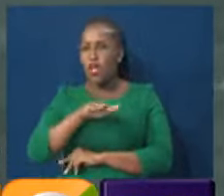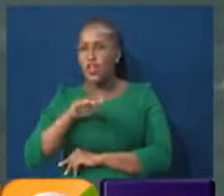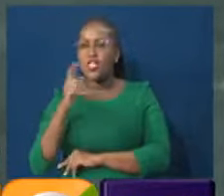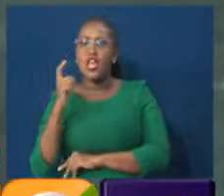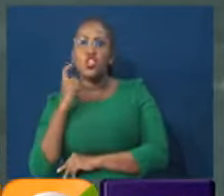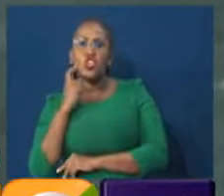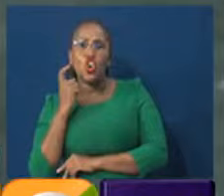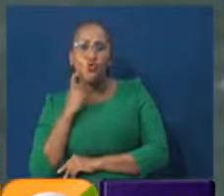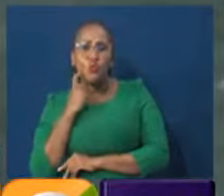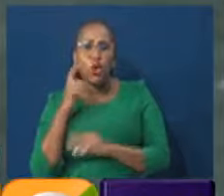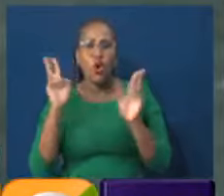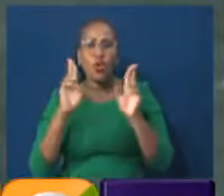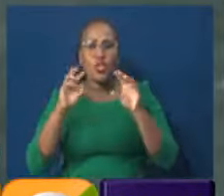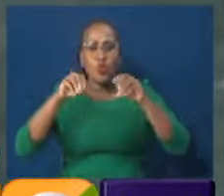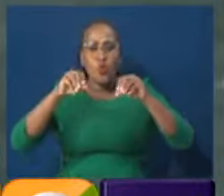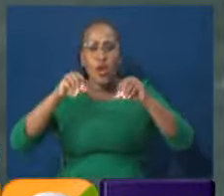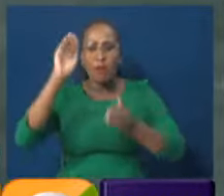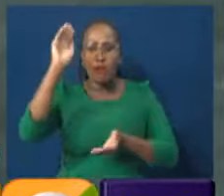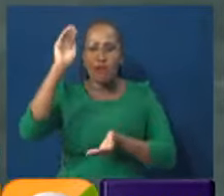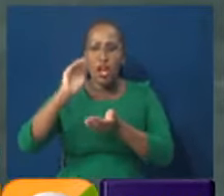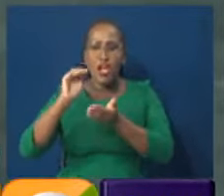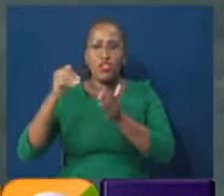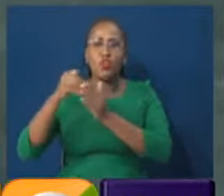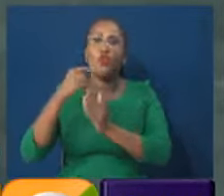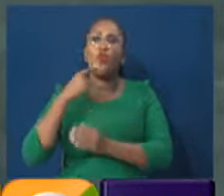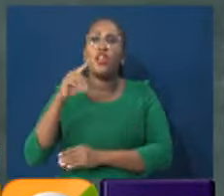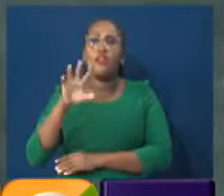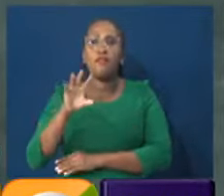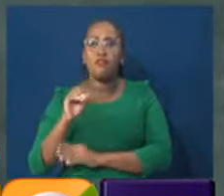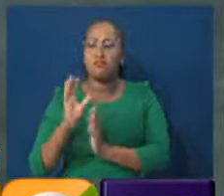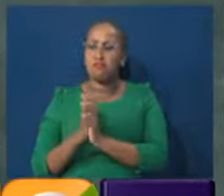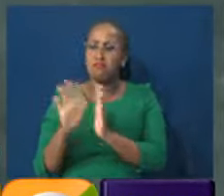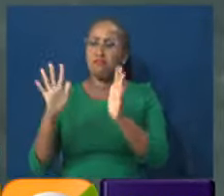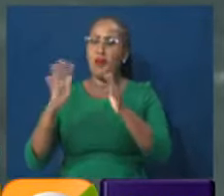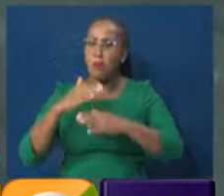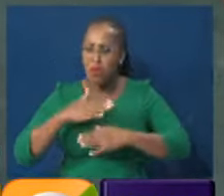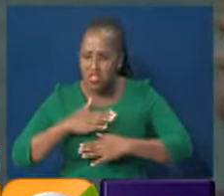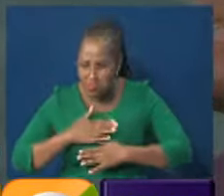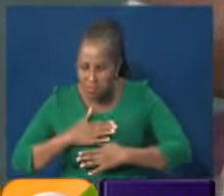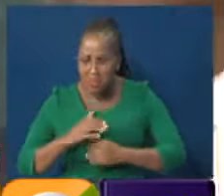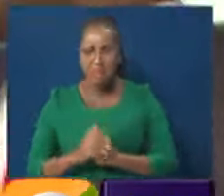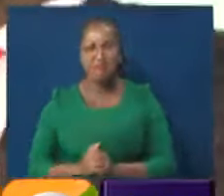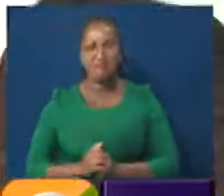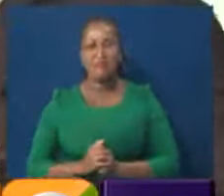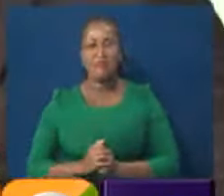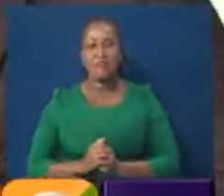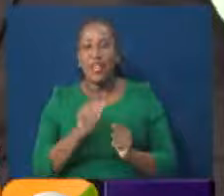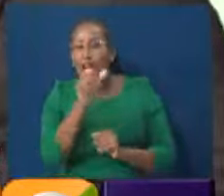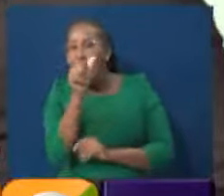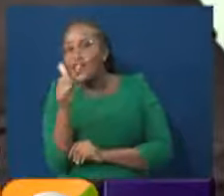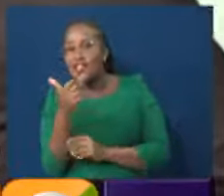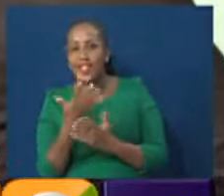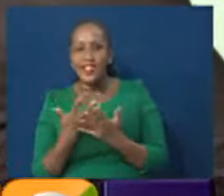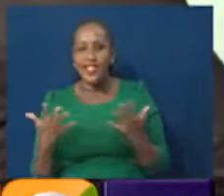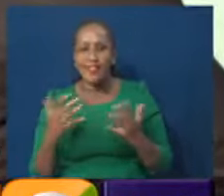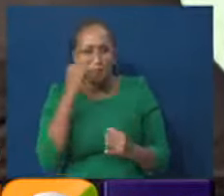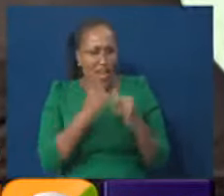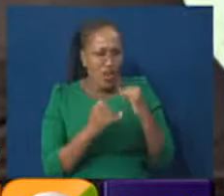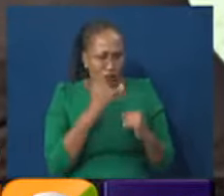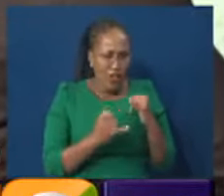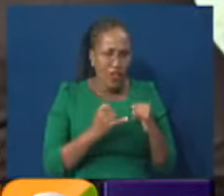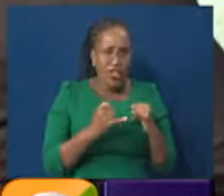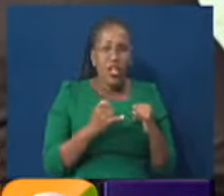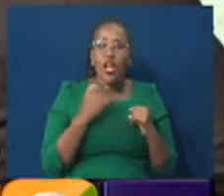zetu, unga imefika 150. Congratulations Mheshimiwa. Asante sana. Neno ingine,